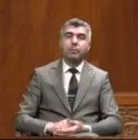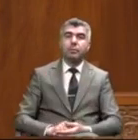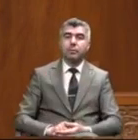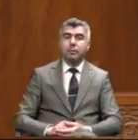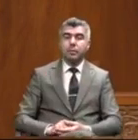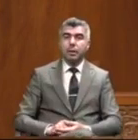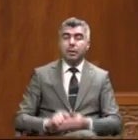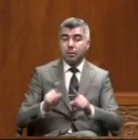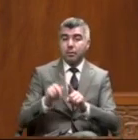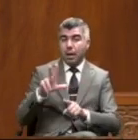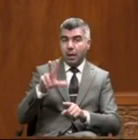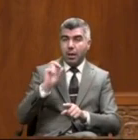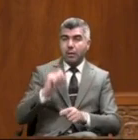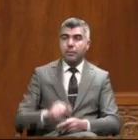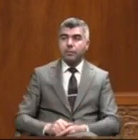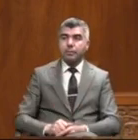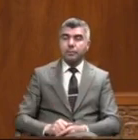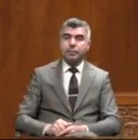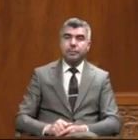وكما تعلمون